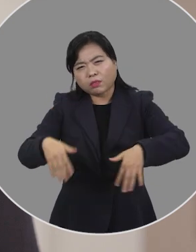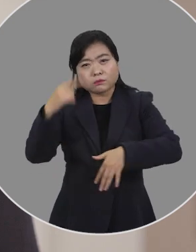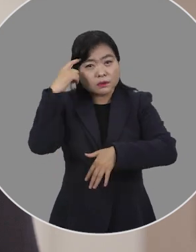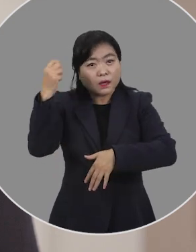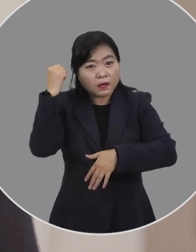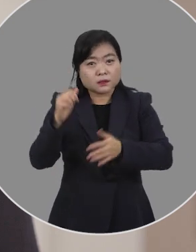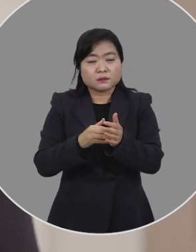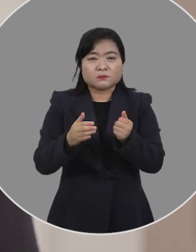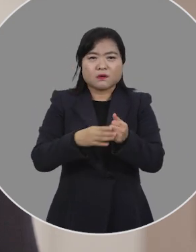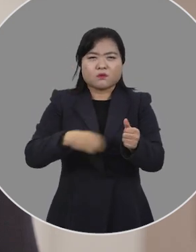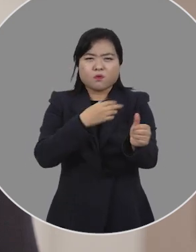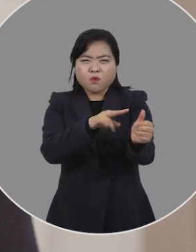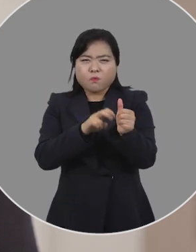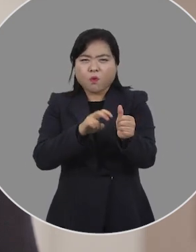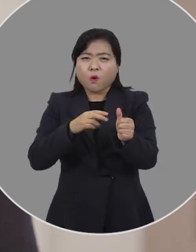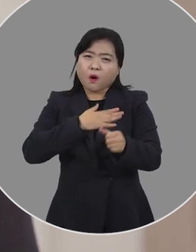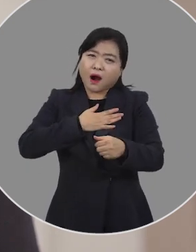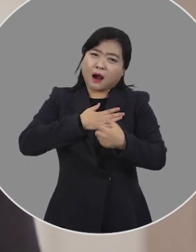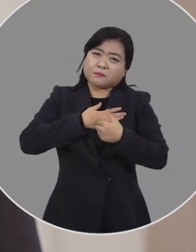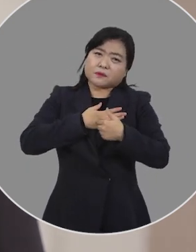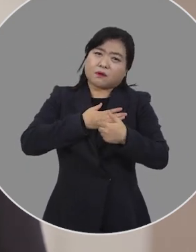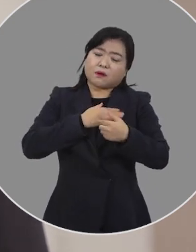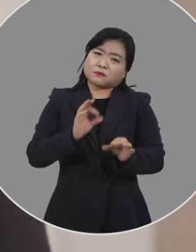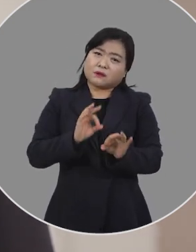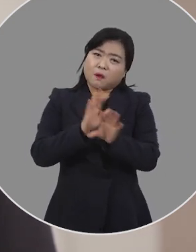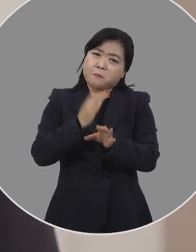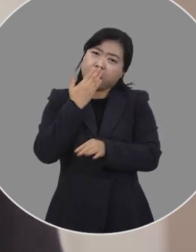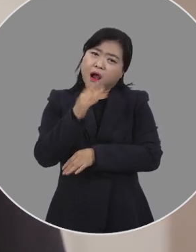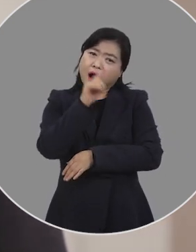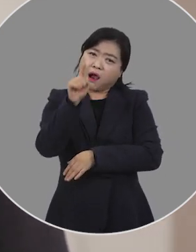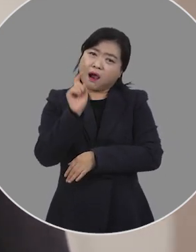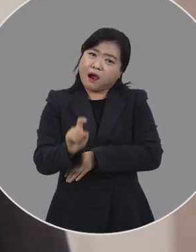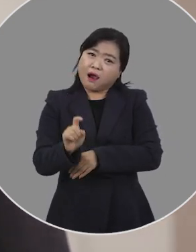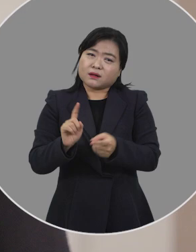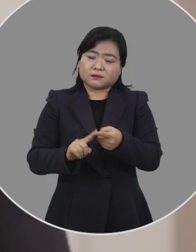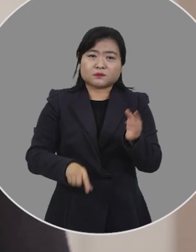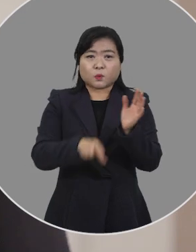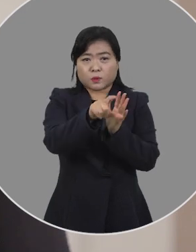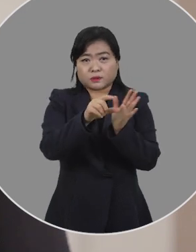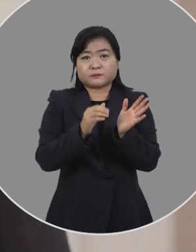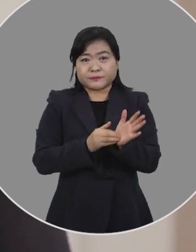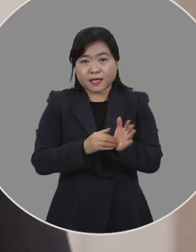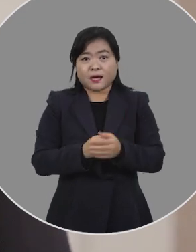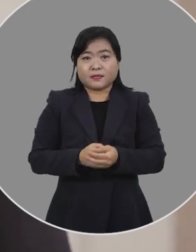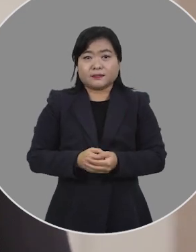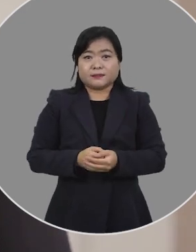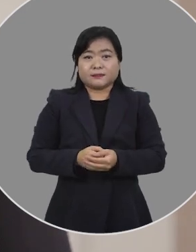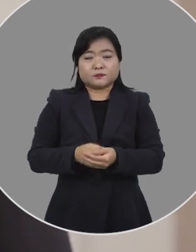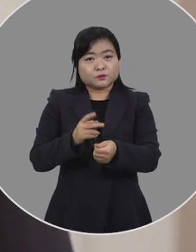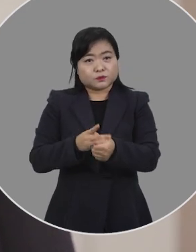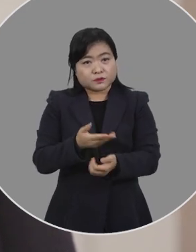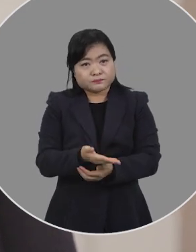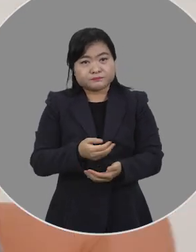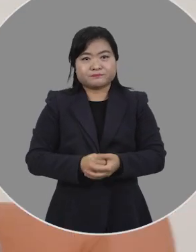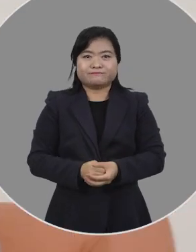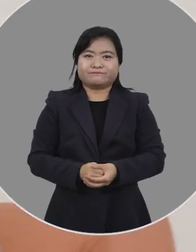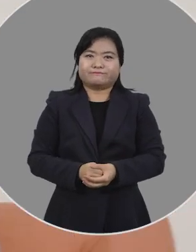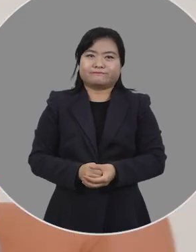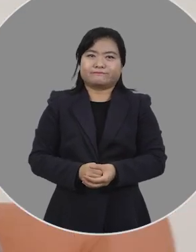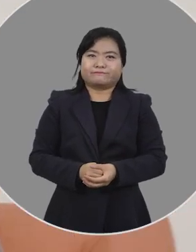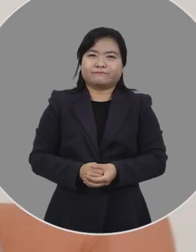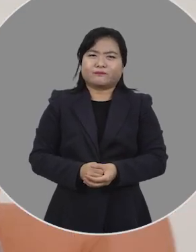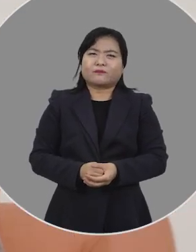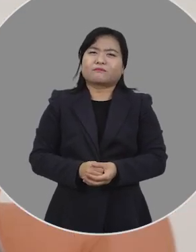되는데요. 혐오 감정이라는 게 과연 사라질 수 있을까요? 이런 글을 올리셨어요. 네. 교수님.